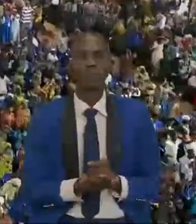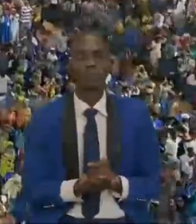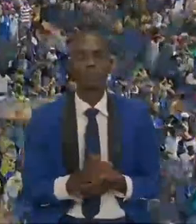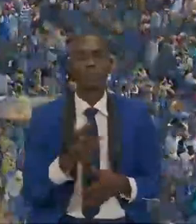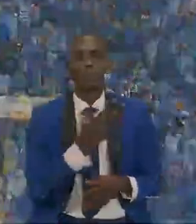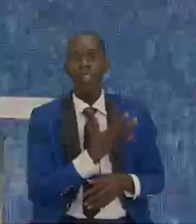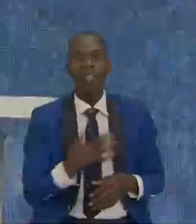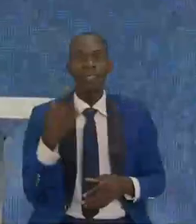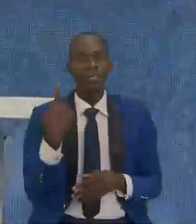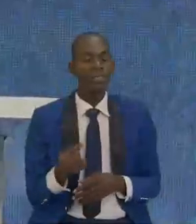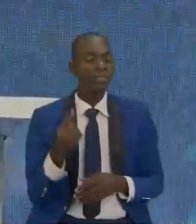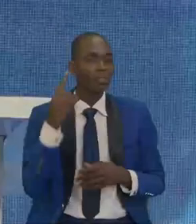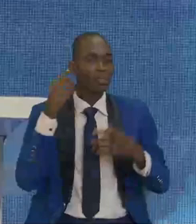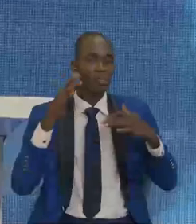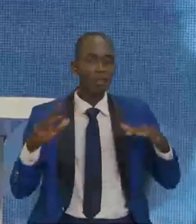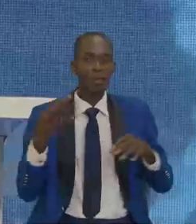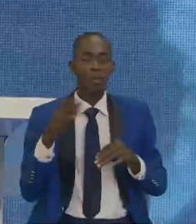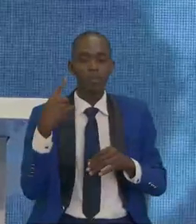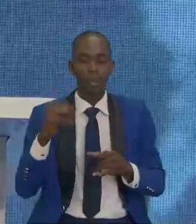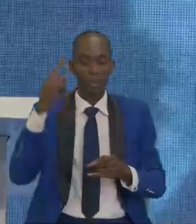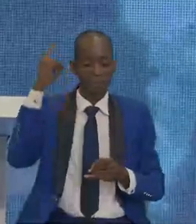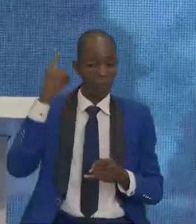Votre guérison est là.